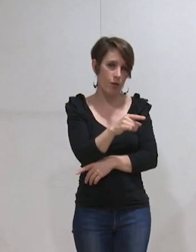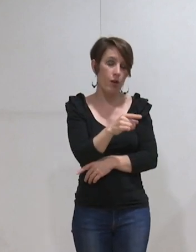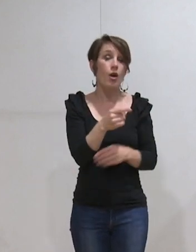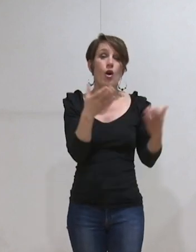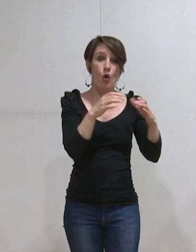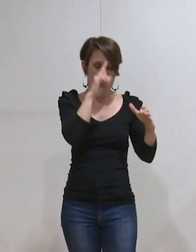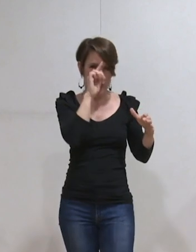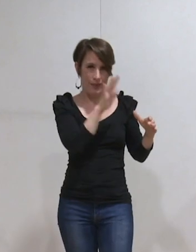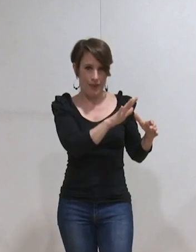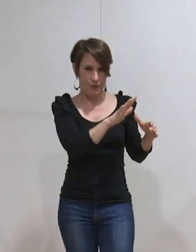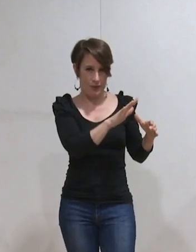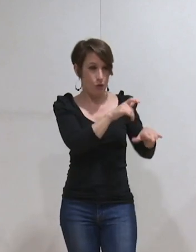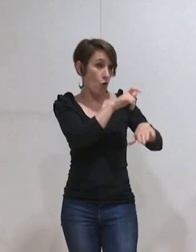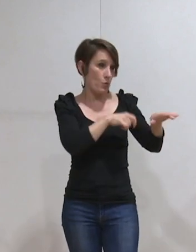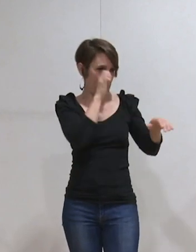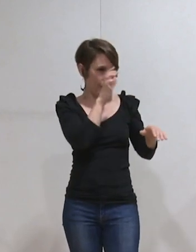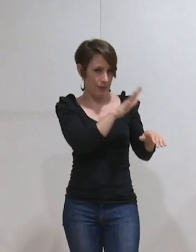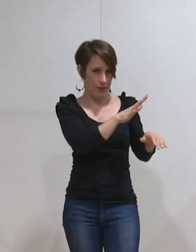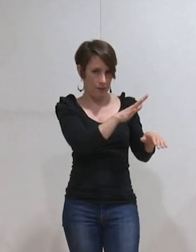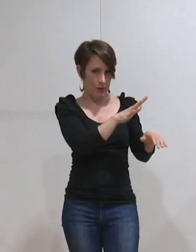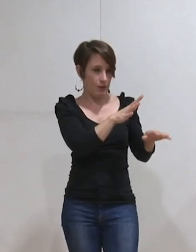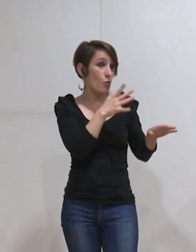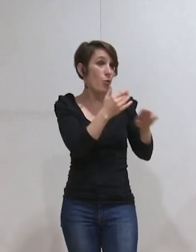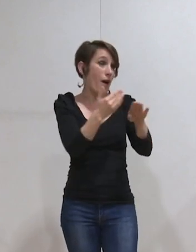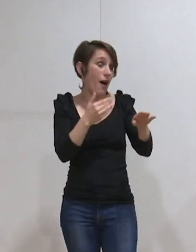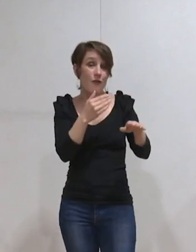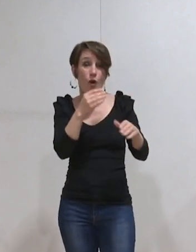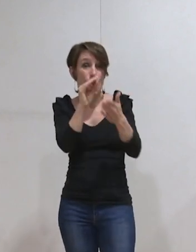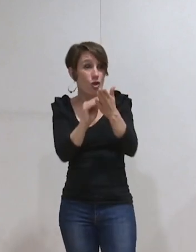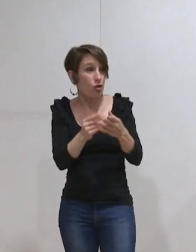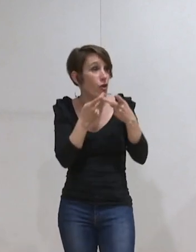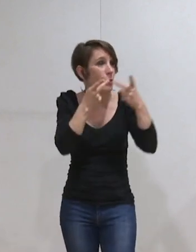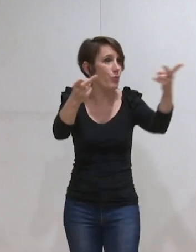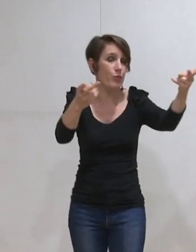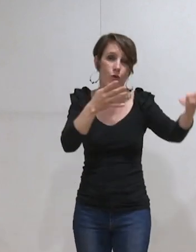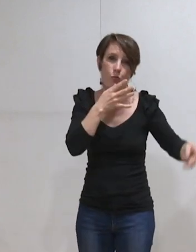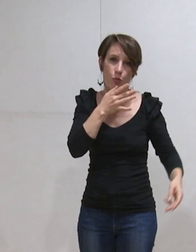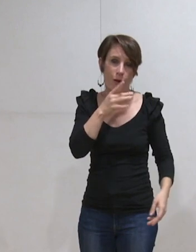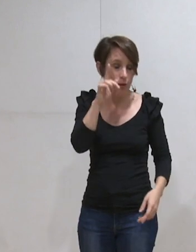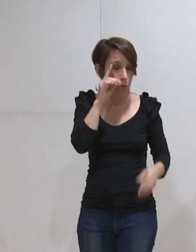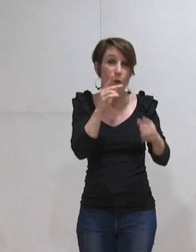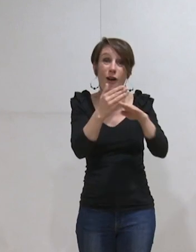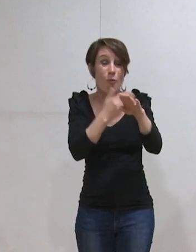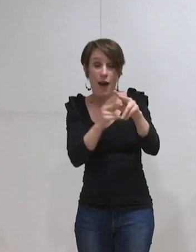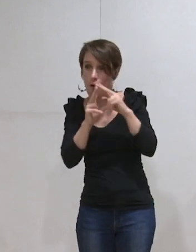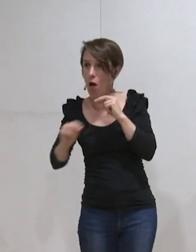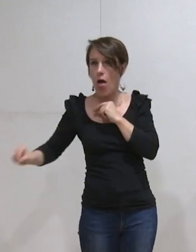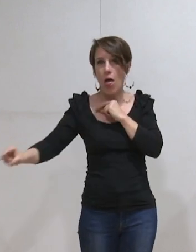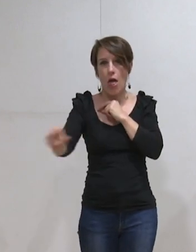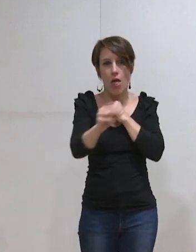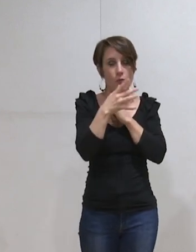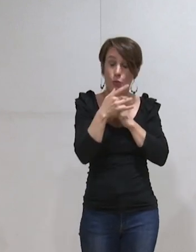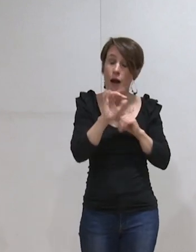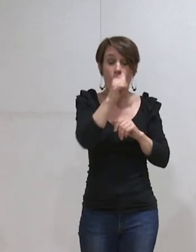d'avis de notes qui seraient distribué aux élus puisque justement on ne peut pas se permettre que ces notes circulent avant le comité